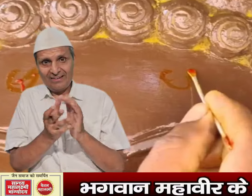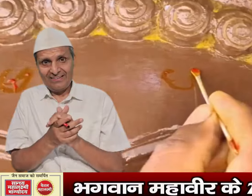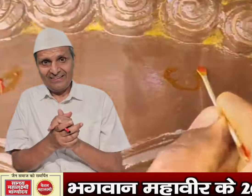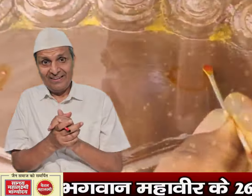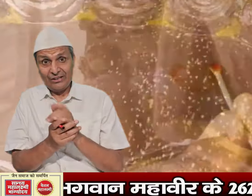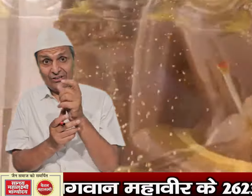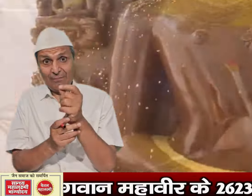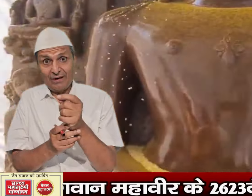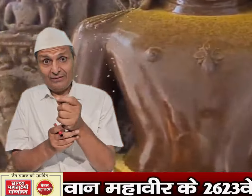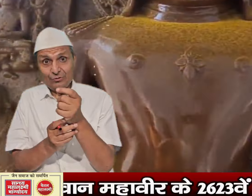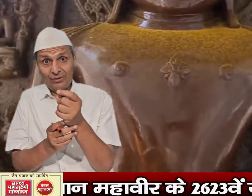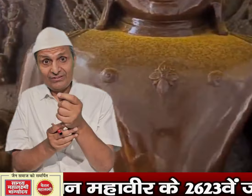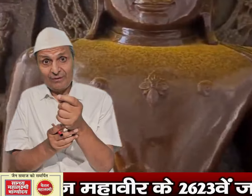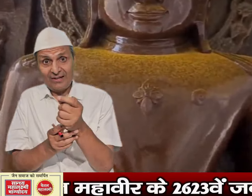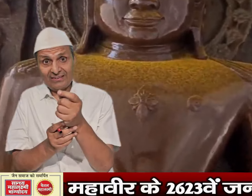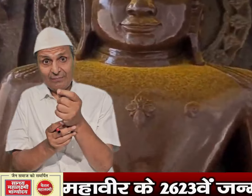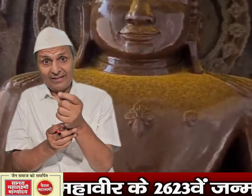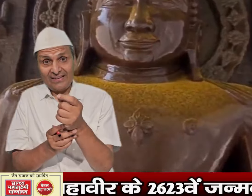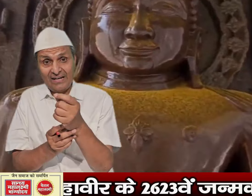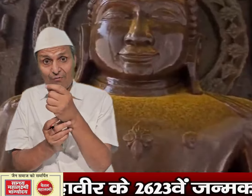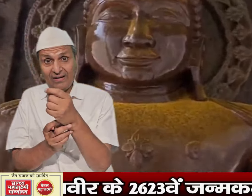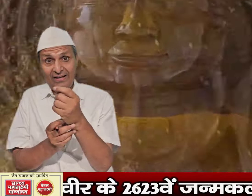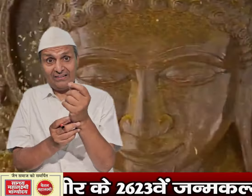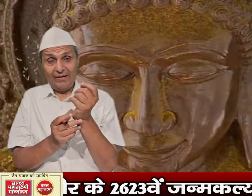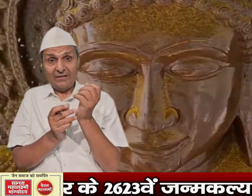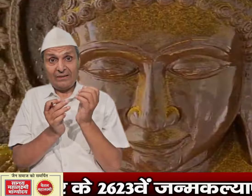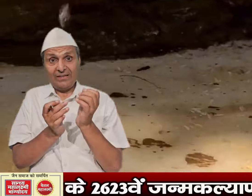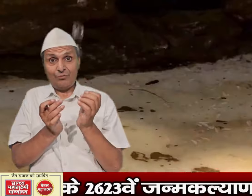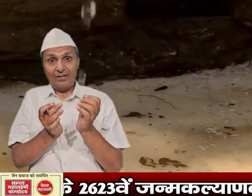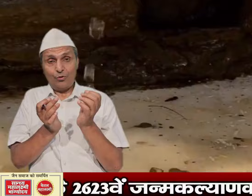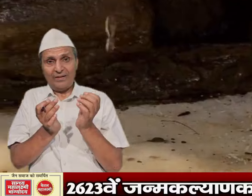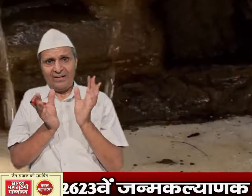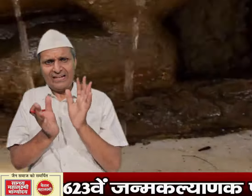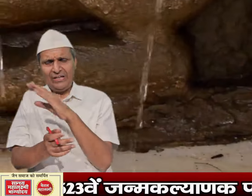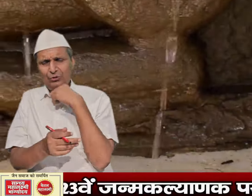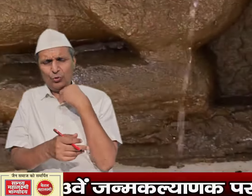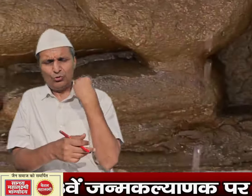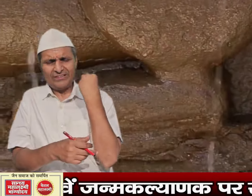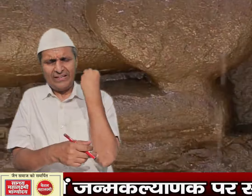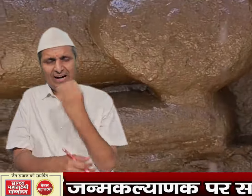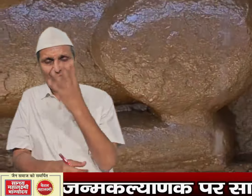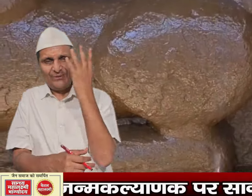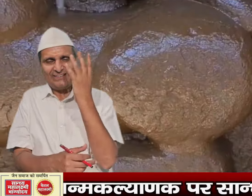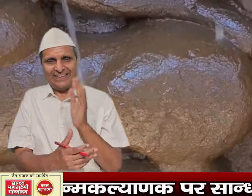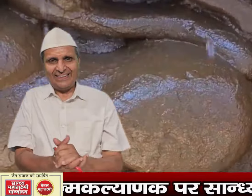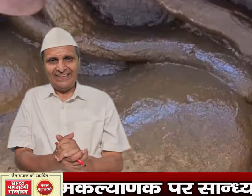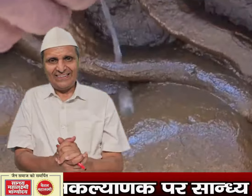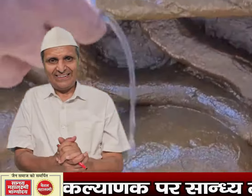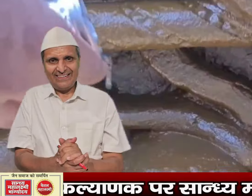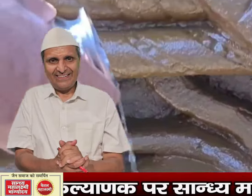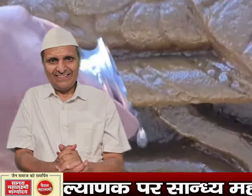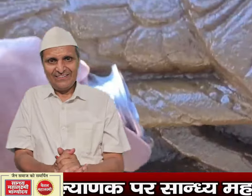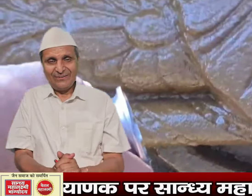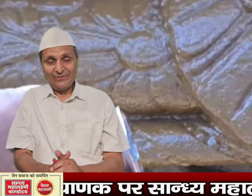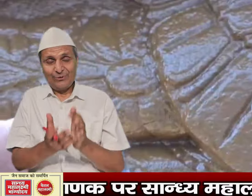घड़ बड़ा गए थे कि जहां पर अभी तक सूरज चमक रहा था धमक रहा था वहां एकदम ऐसे बादल तूफान के रूप में कहां से आ गए दूर दूर तक इसका नामो निशान नहीं